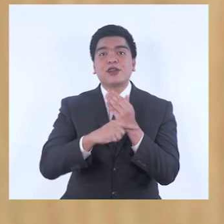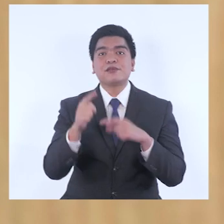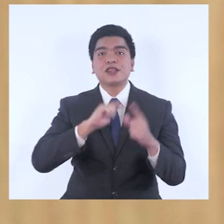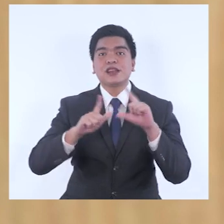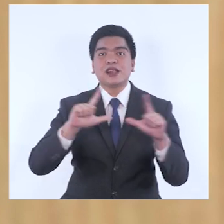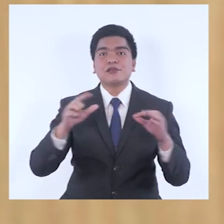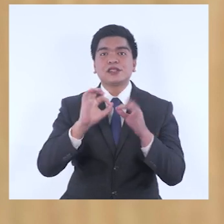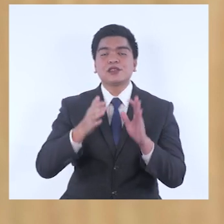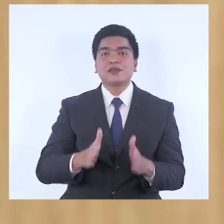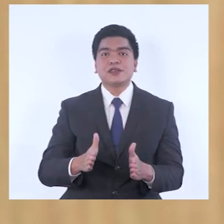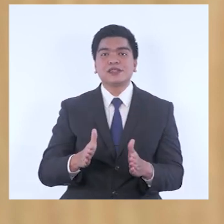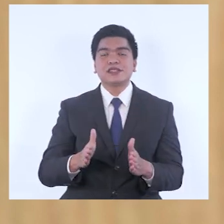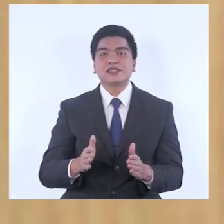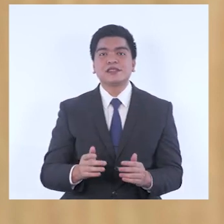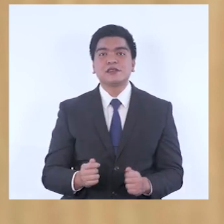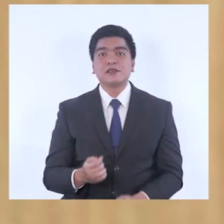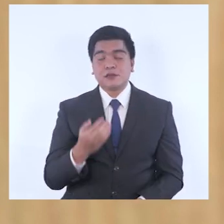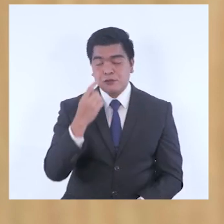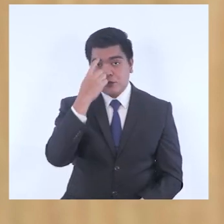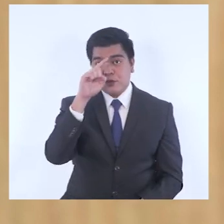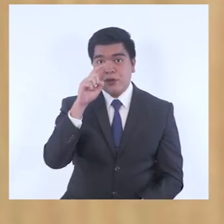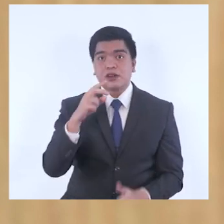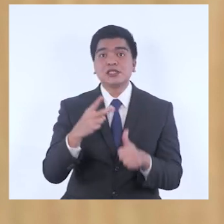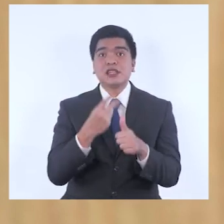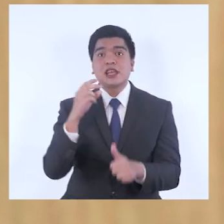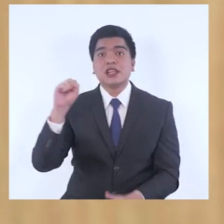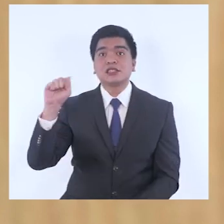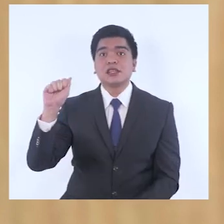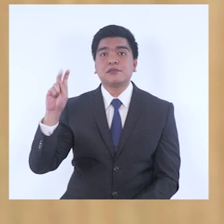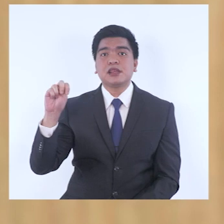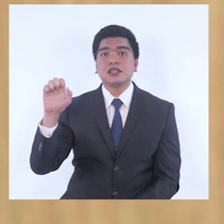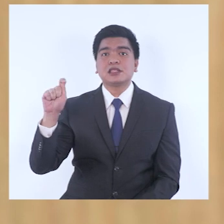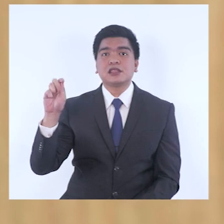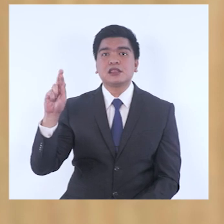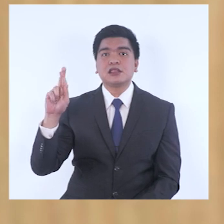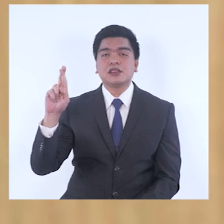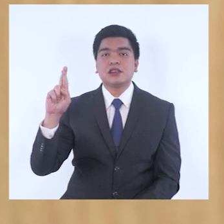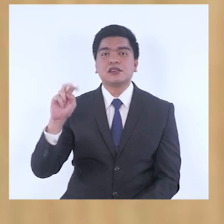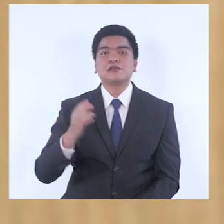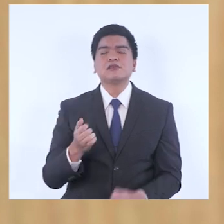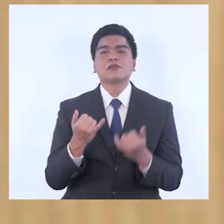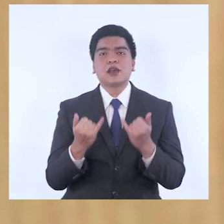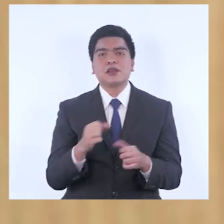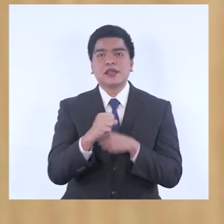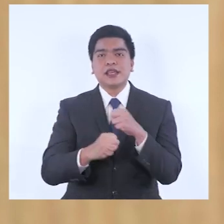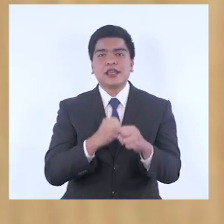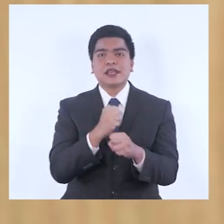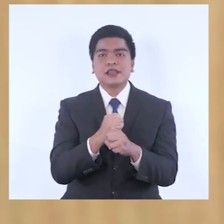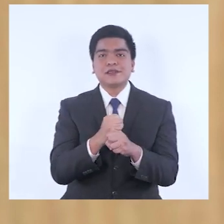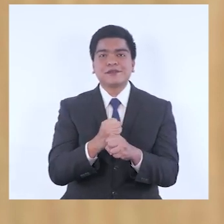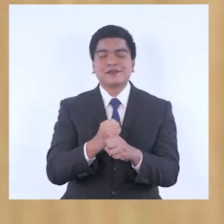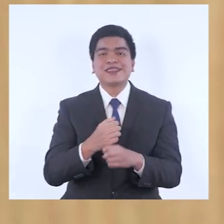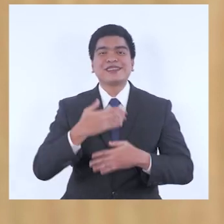second semester ng taong kasalukuyan, ay maligaya po kaming bumabati sa inyong lahat. Congratulations